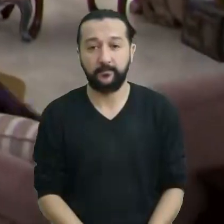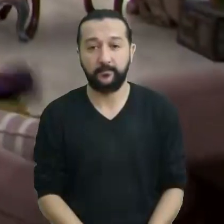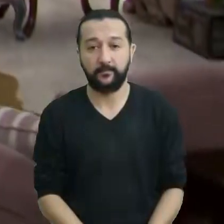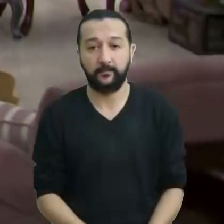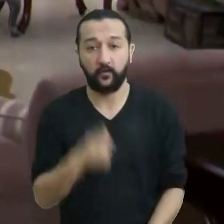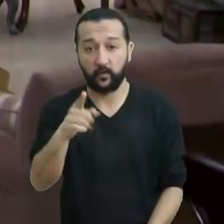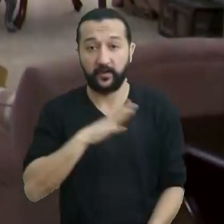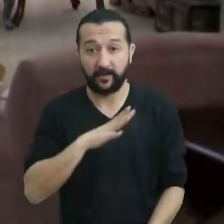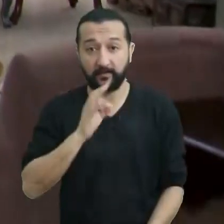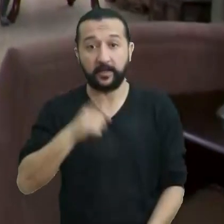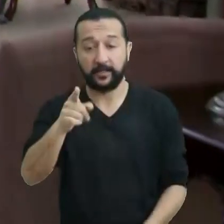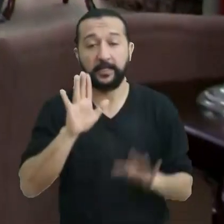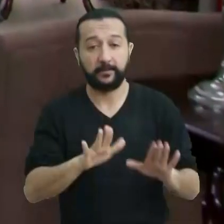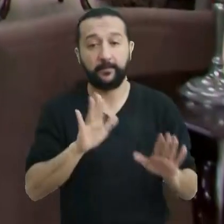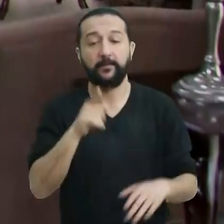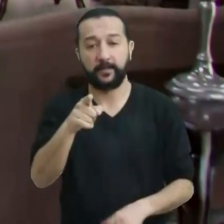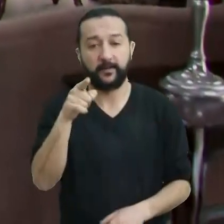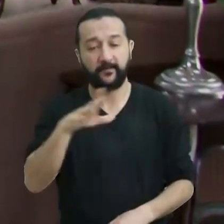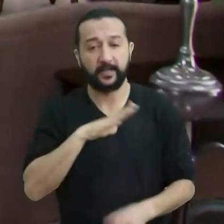geliyor. Orada mı? Nerede?